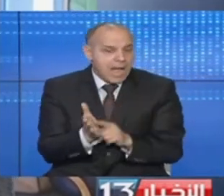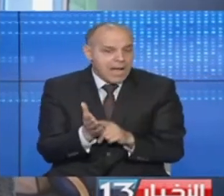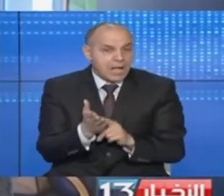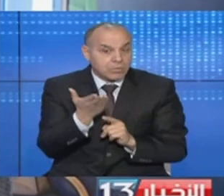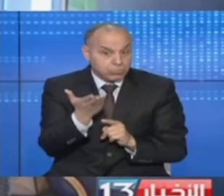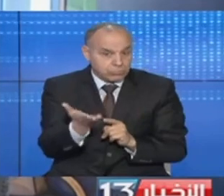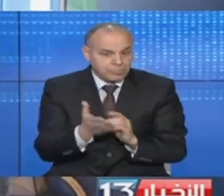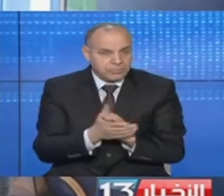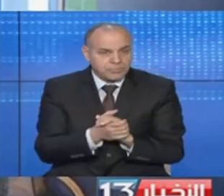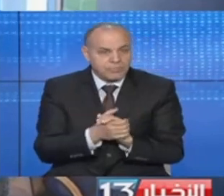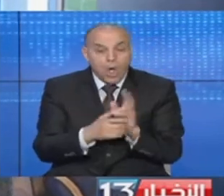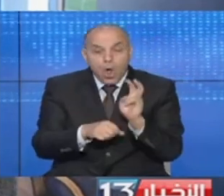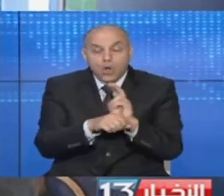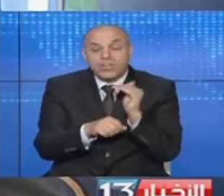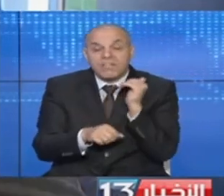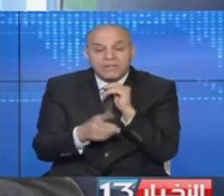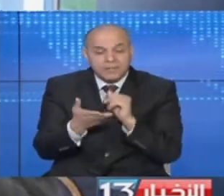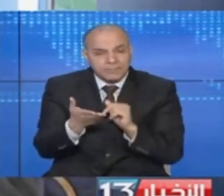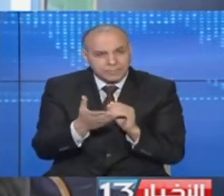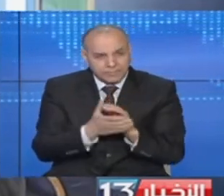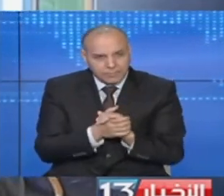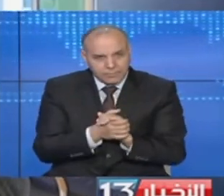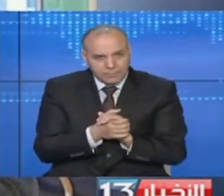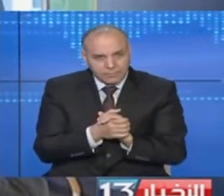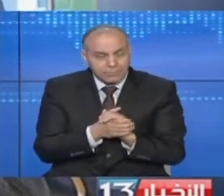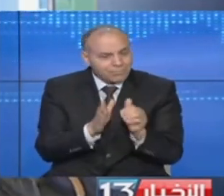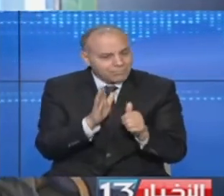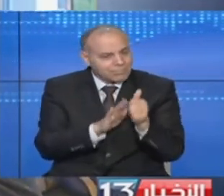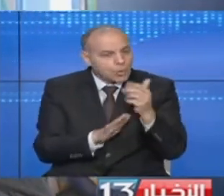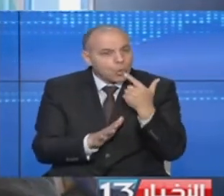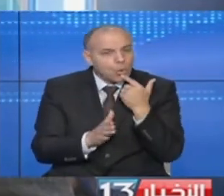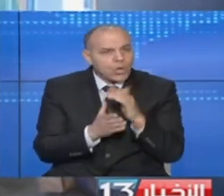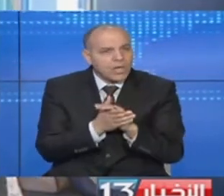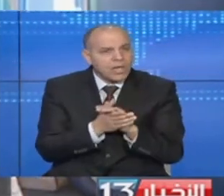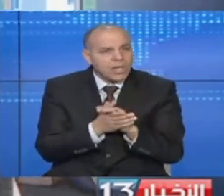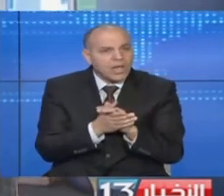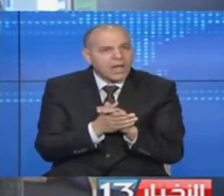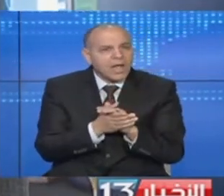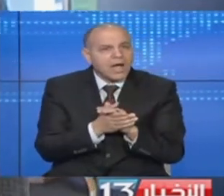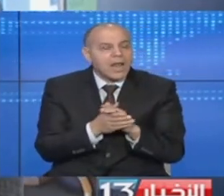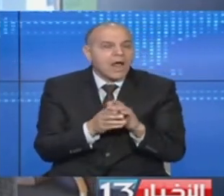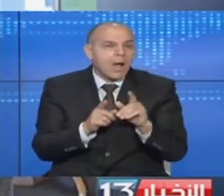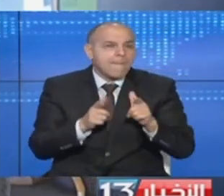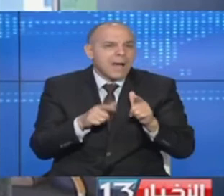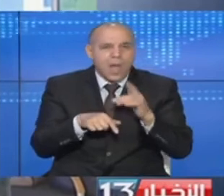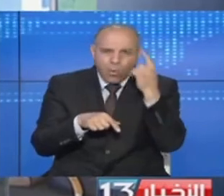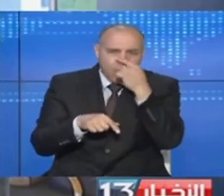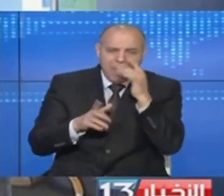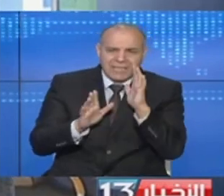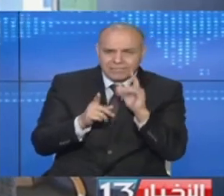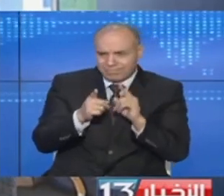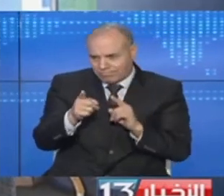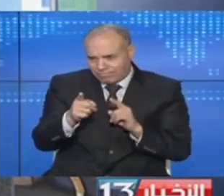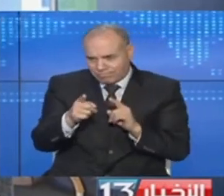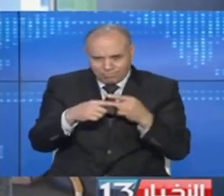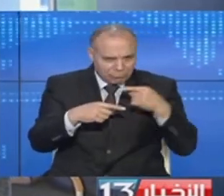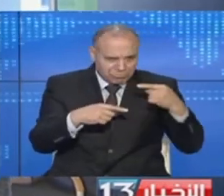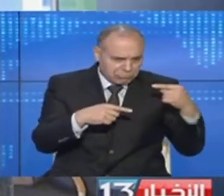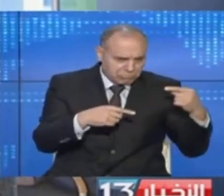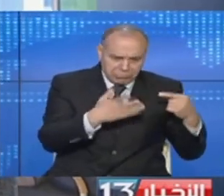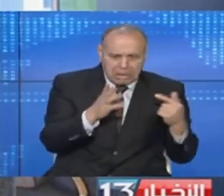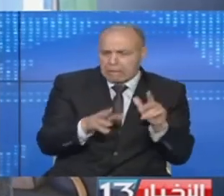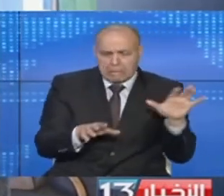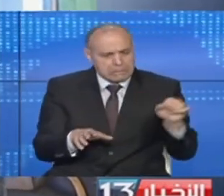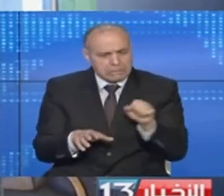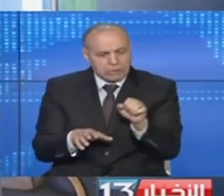حاجة، راهو للتقصي السريع نجاحته كان إلا للجماعة اللي عندهم الأعراض. اللي ما عندوش أعراض راهو يخرج نيجاتيف بطبيعته، معناتها